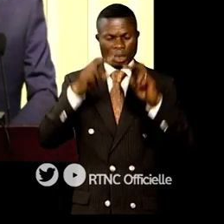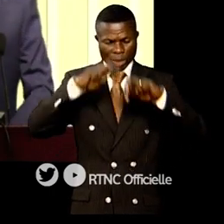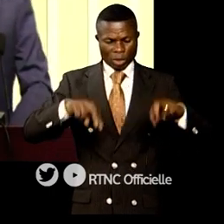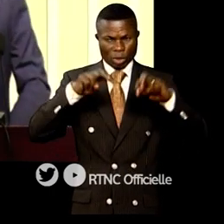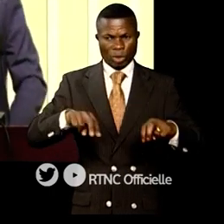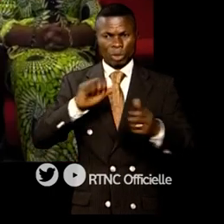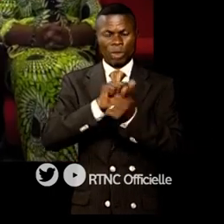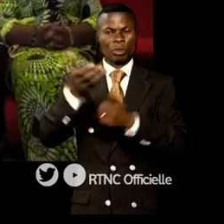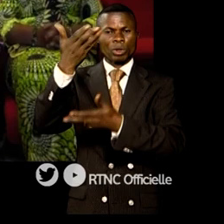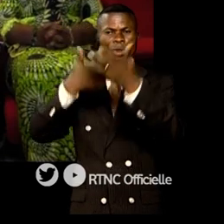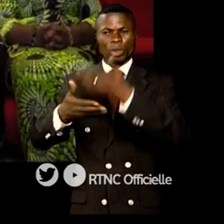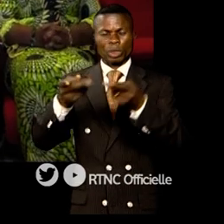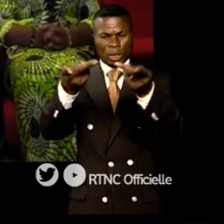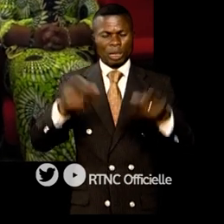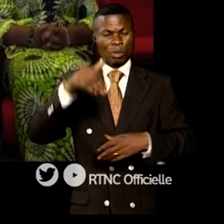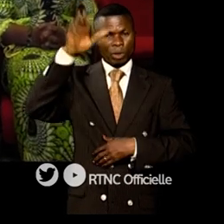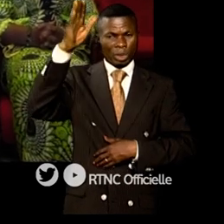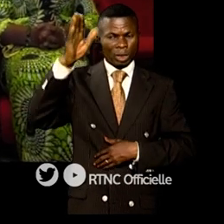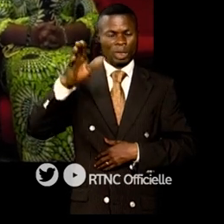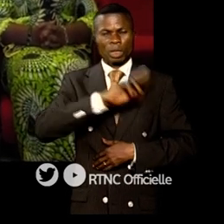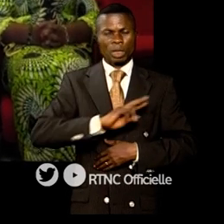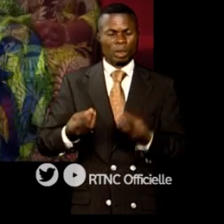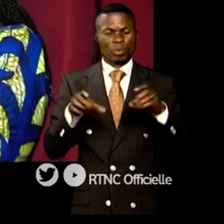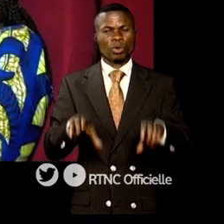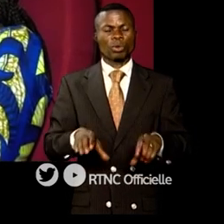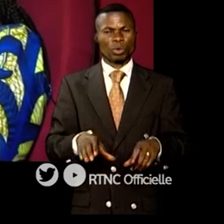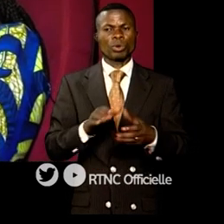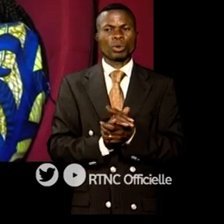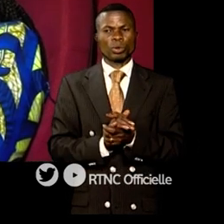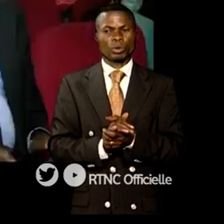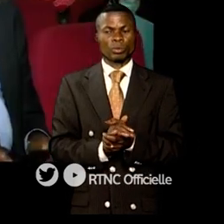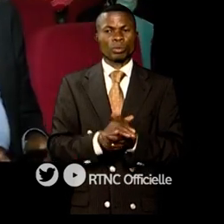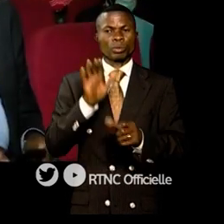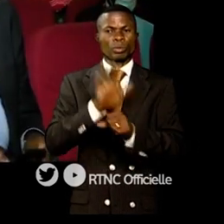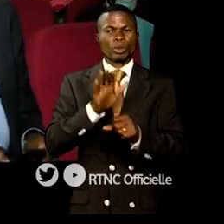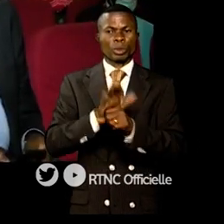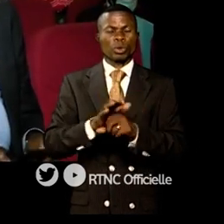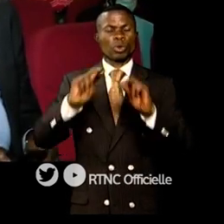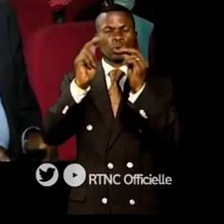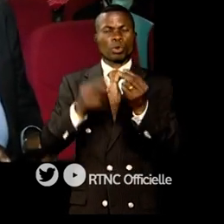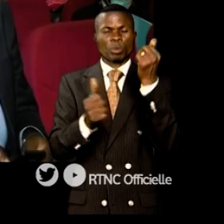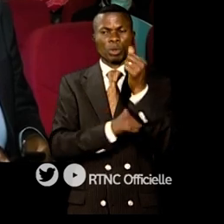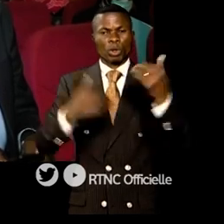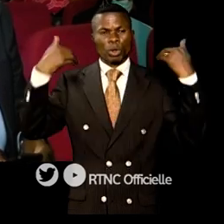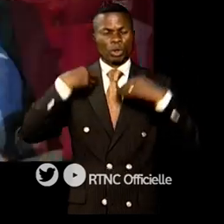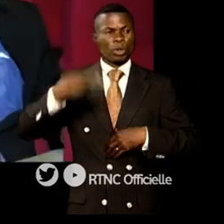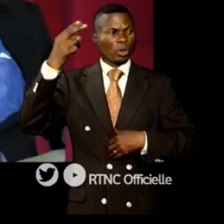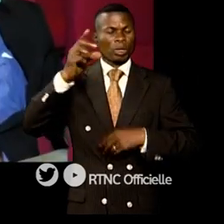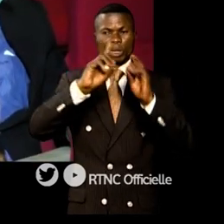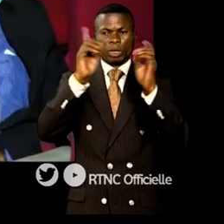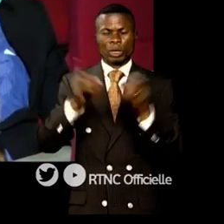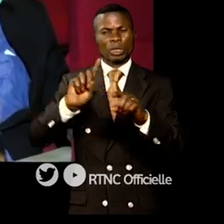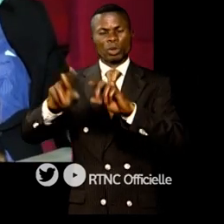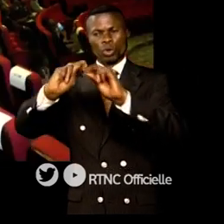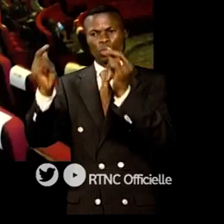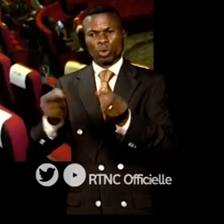analyses sur les transactions et la position extérieure de la République démocratique du Congo. Devant un parterre d'officiels et en présence des délégués des structures